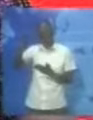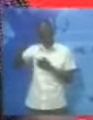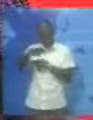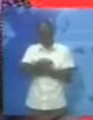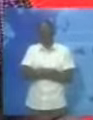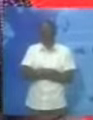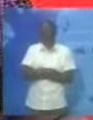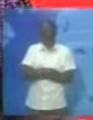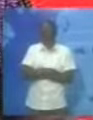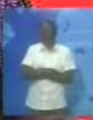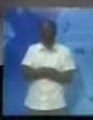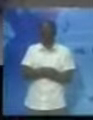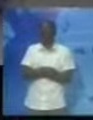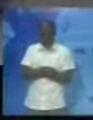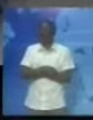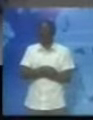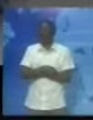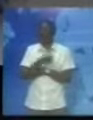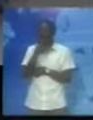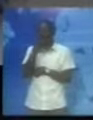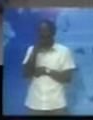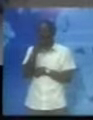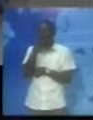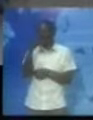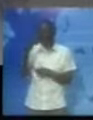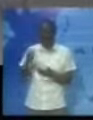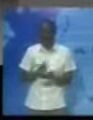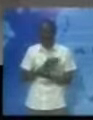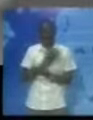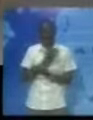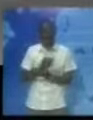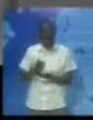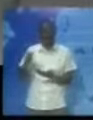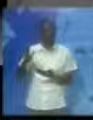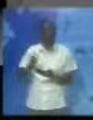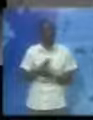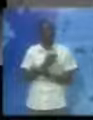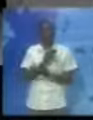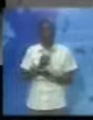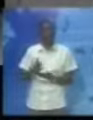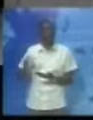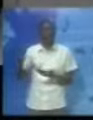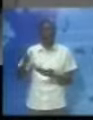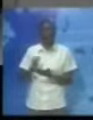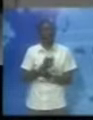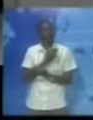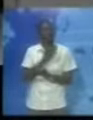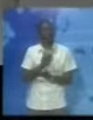jour.